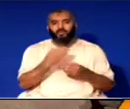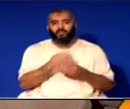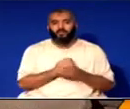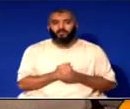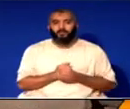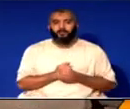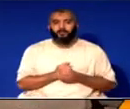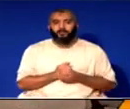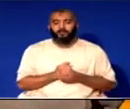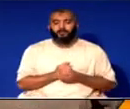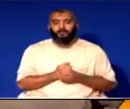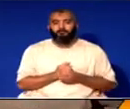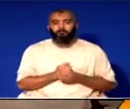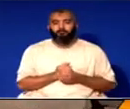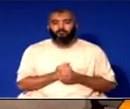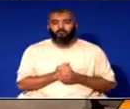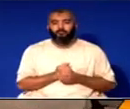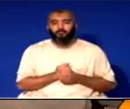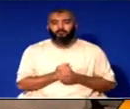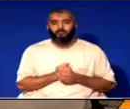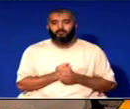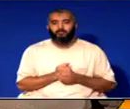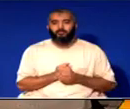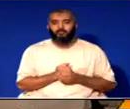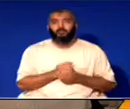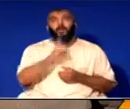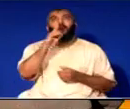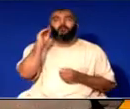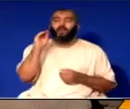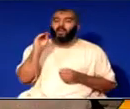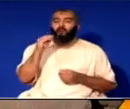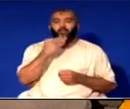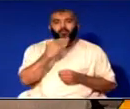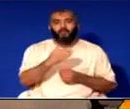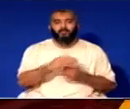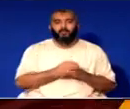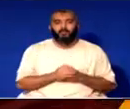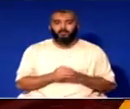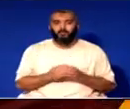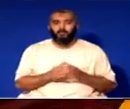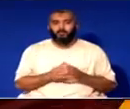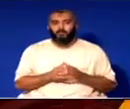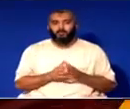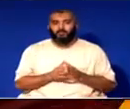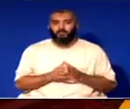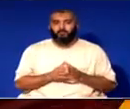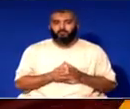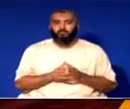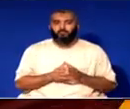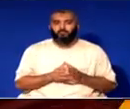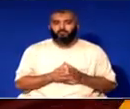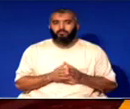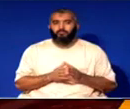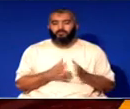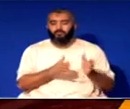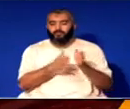يسلمك سيدتي الكريمة. إيش وليدي إيش وليدي بارك الله فيكم. الله يسلمك دعاءك. نعم أخي يونس، هل هناك